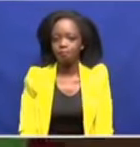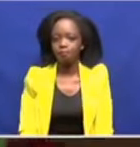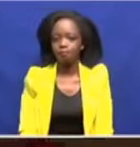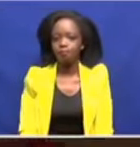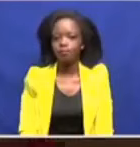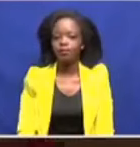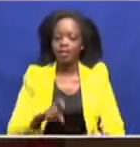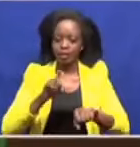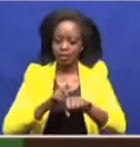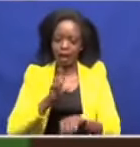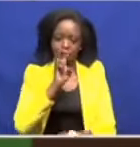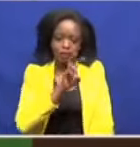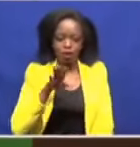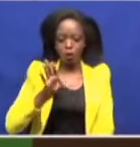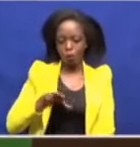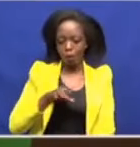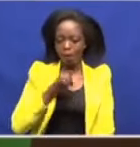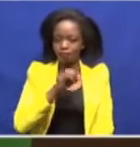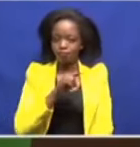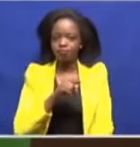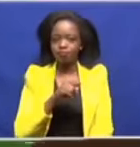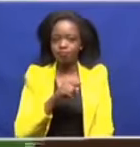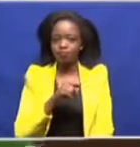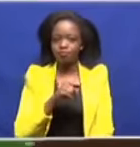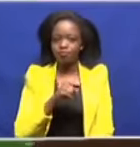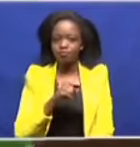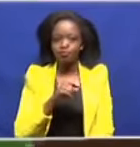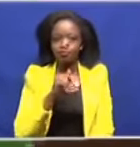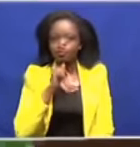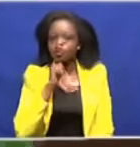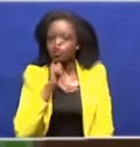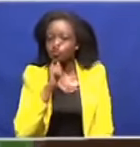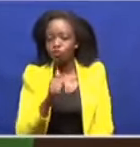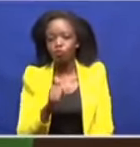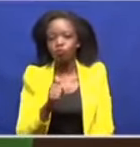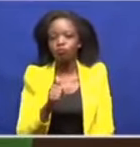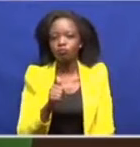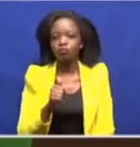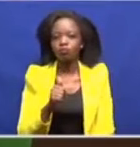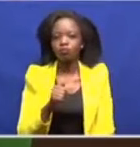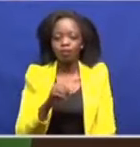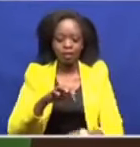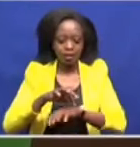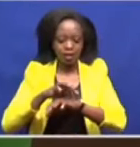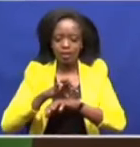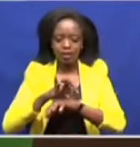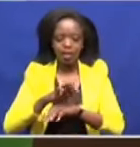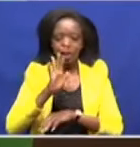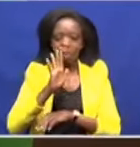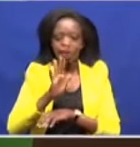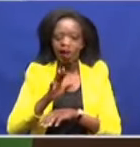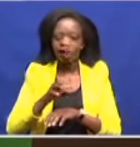When she saw her, she was annoyed, hideous, and her skin was